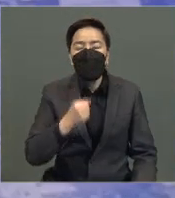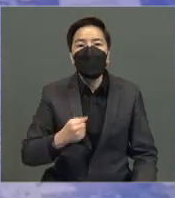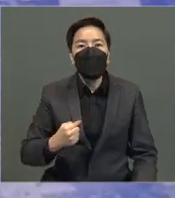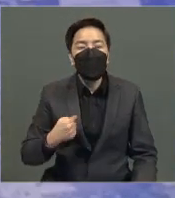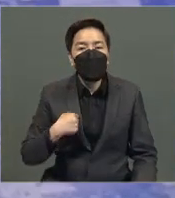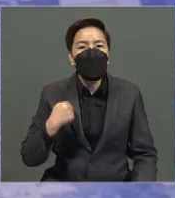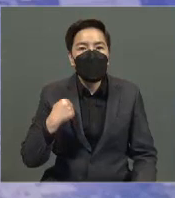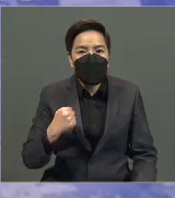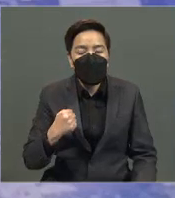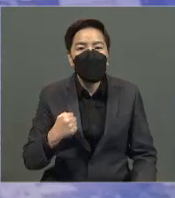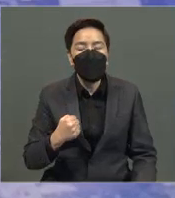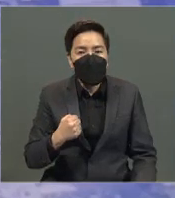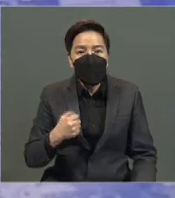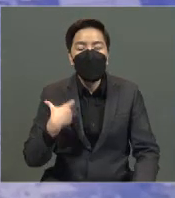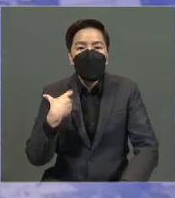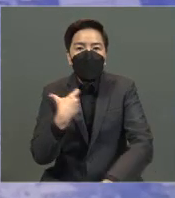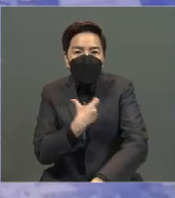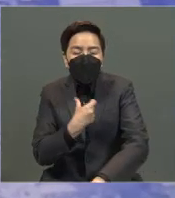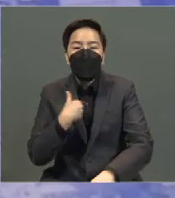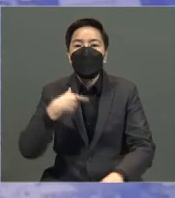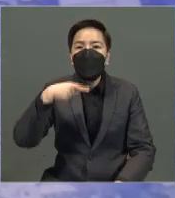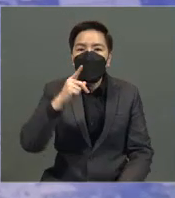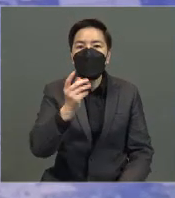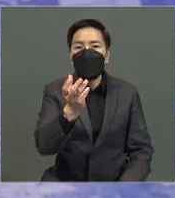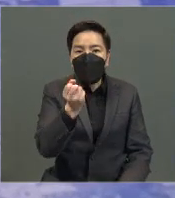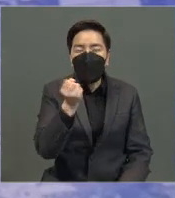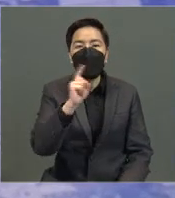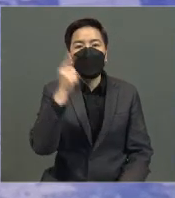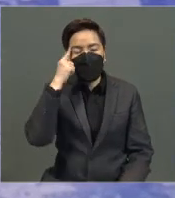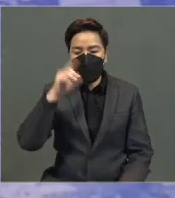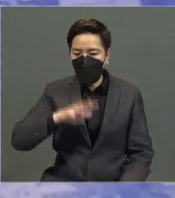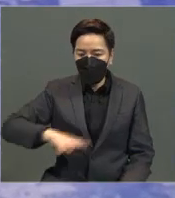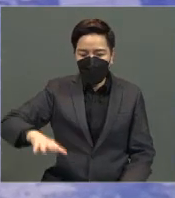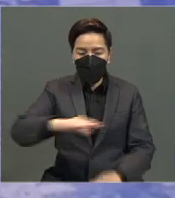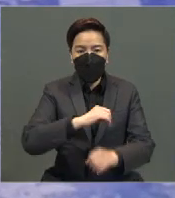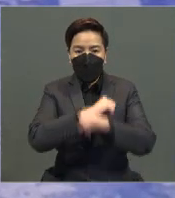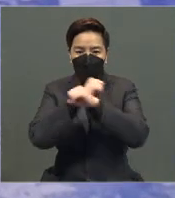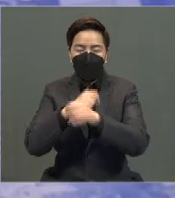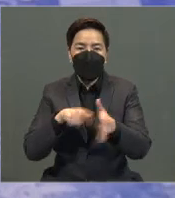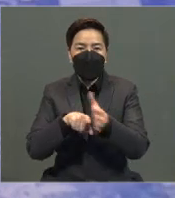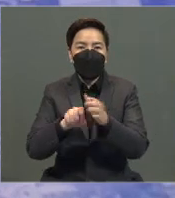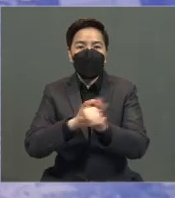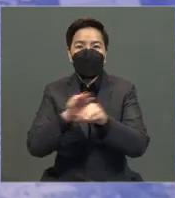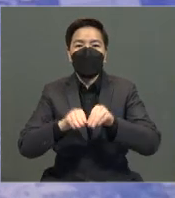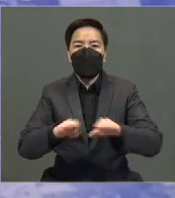ราก็จะได้ประโยชน์จากการฉีดวัคซีนในวงกว้างเกิดภูมิคุ้มกันหมู่แล้วก็ทำให้หยุดการระบาดได้ในที่สุดนะ